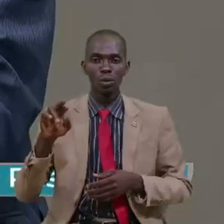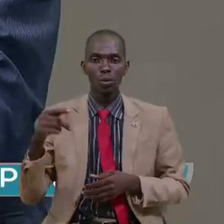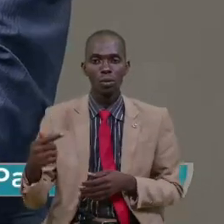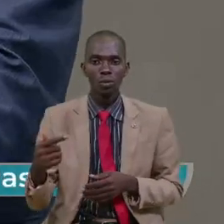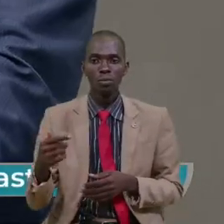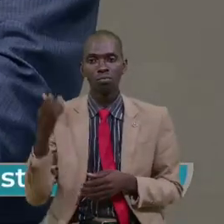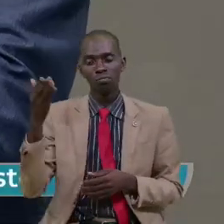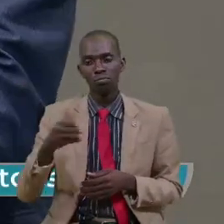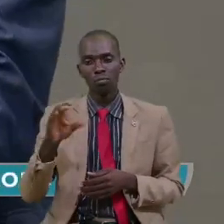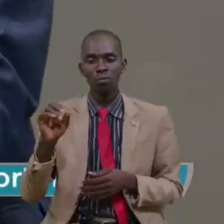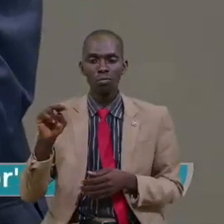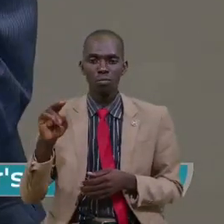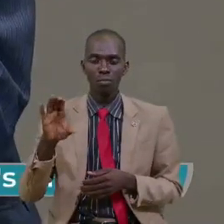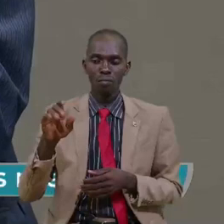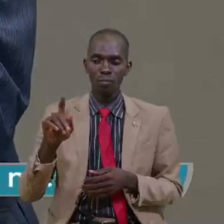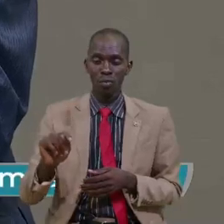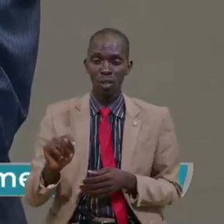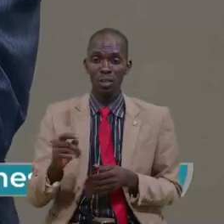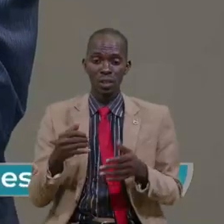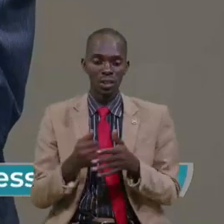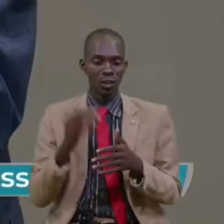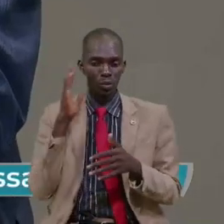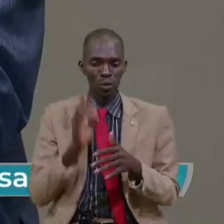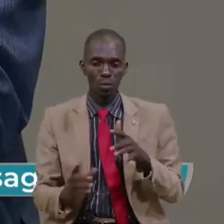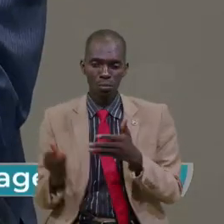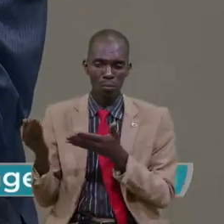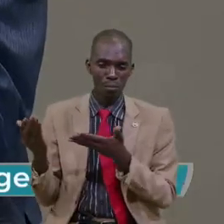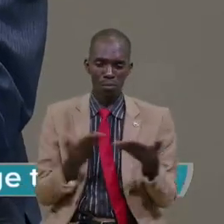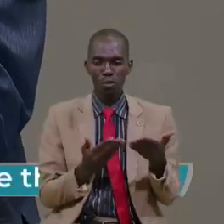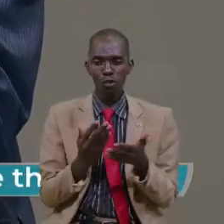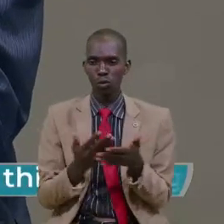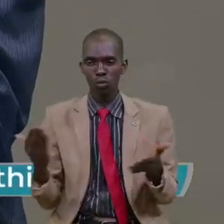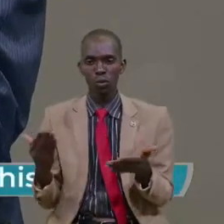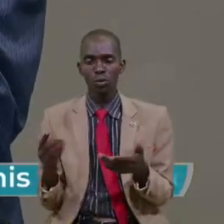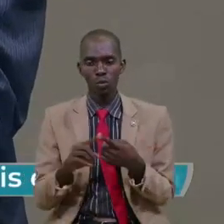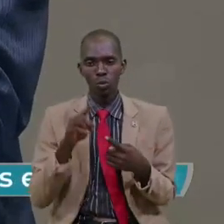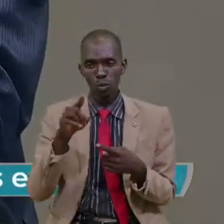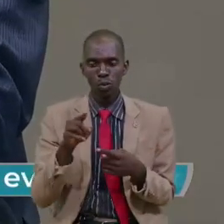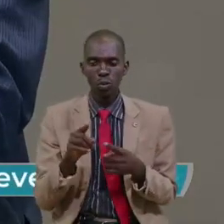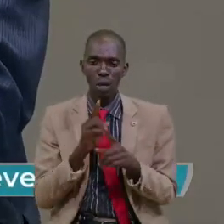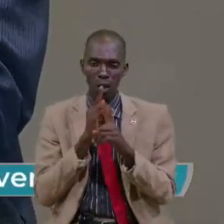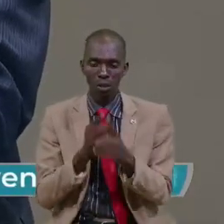Il y a un lien qui s'affiche. Cliquez dessus, un formulaire s'affichera. Remplissez-le.